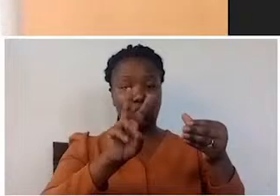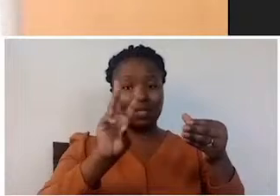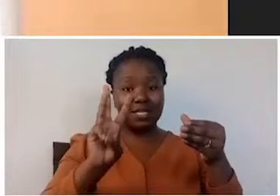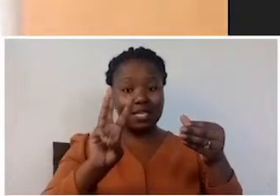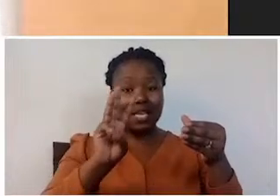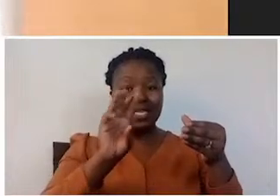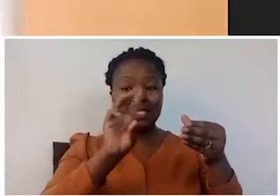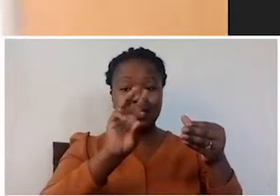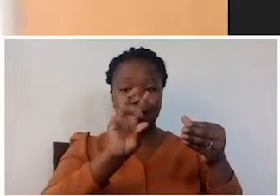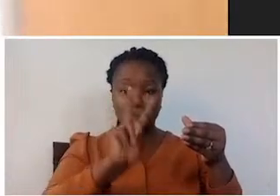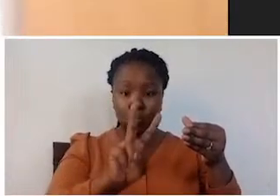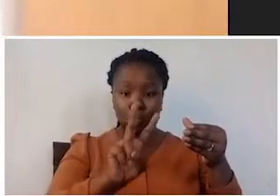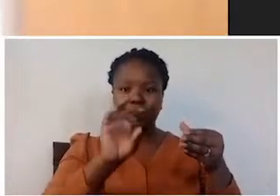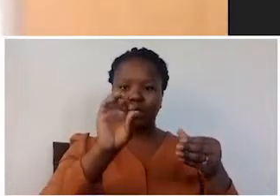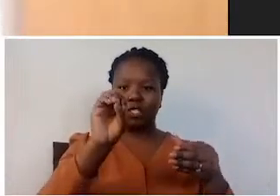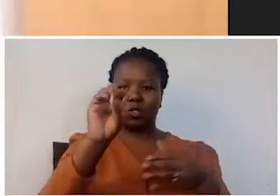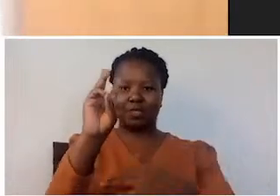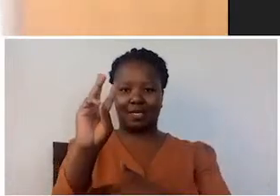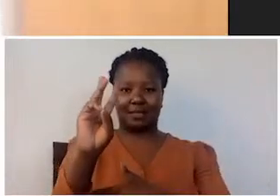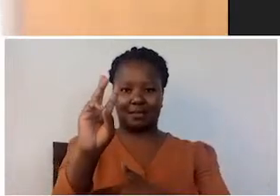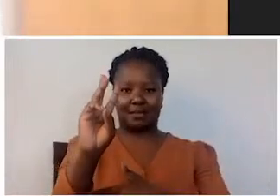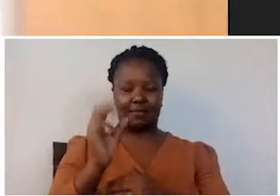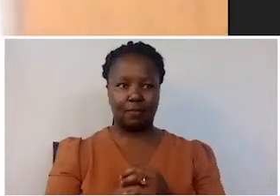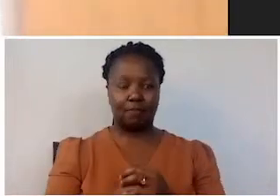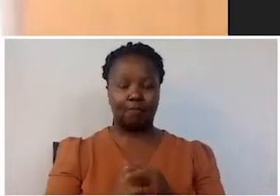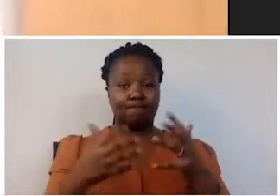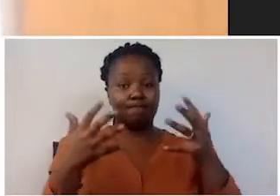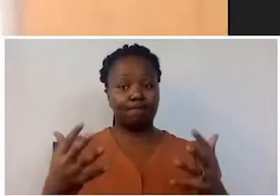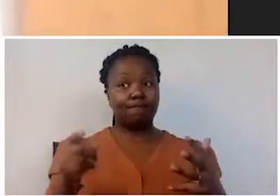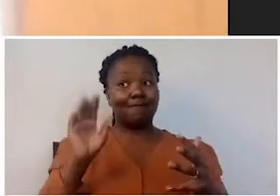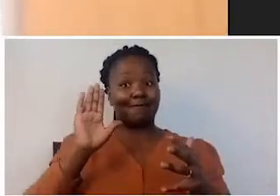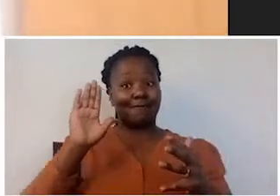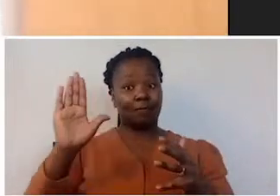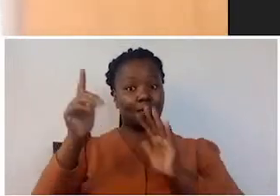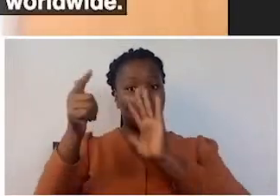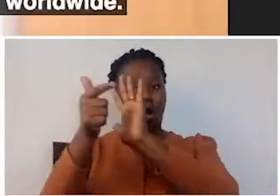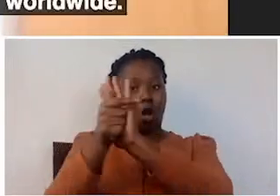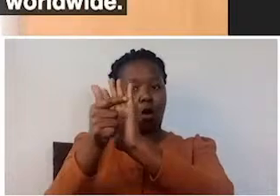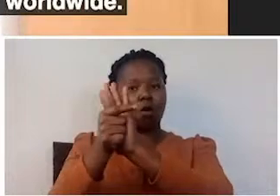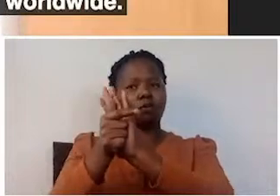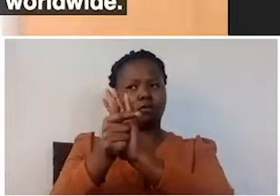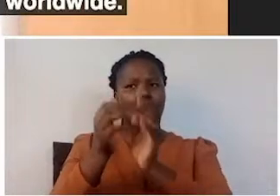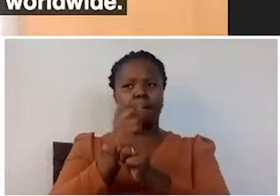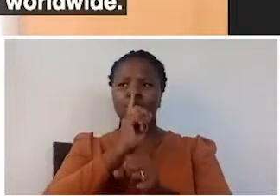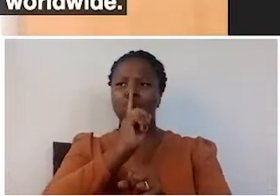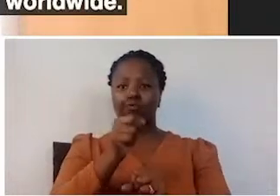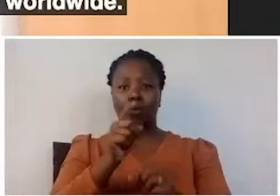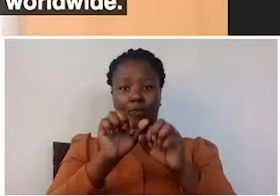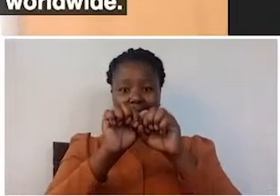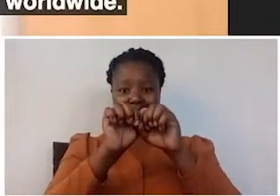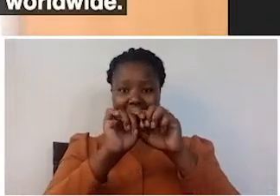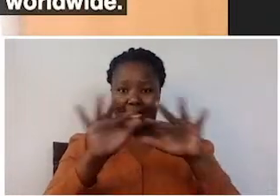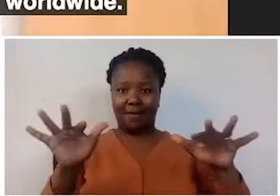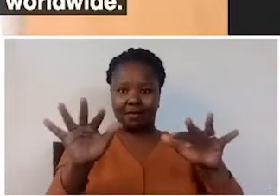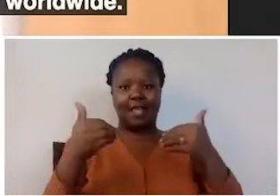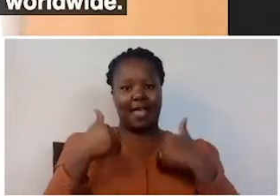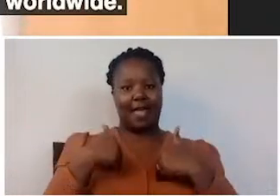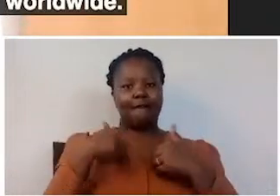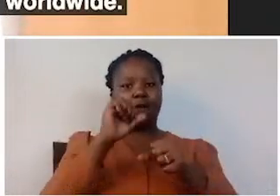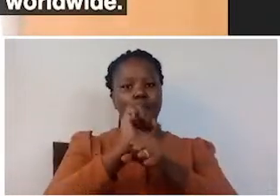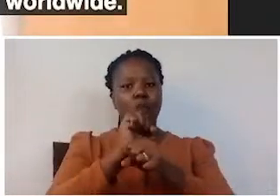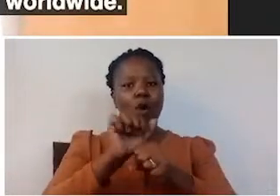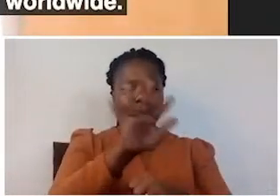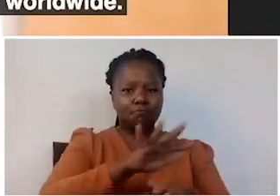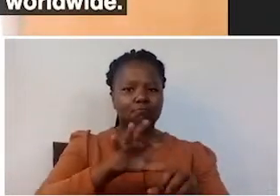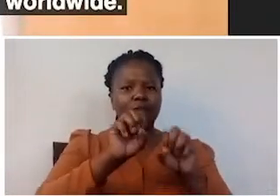Eh bien, la première chose, c'est qu'il faut des lois dans chaque pays, comme la loi nationale sur l'éducation en Argentine, la loi 26206, qui garantit